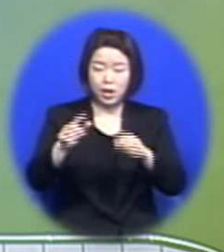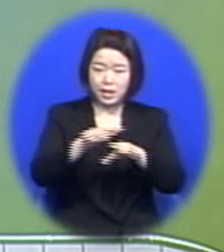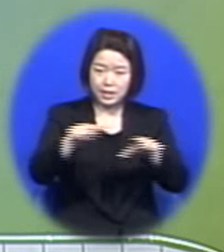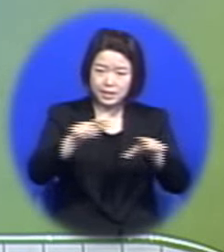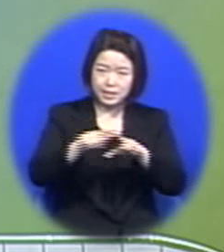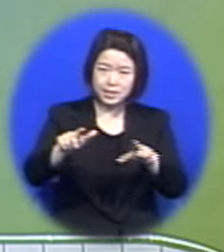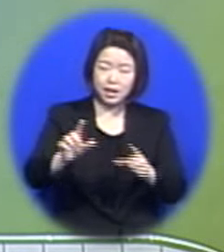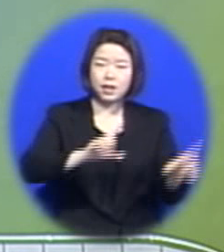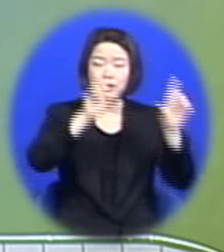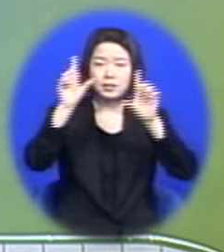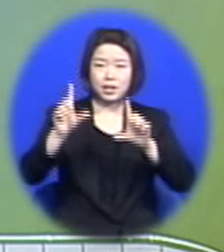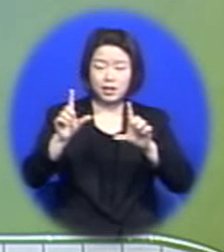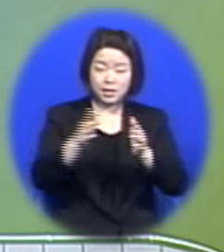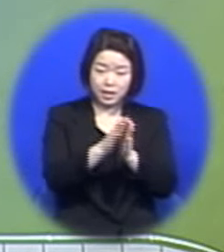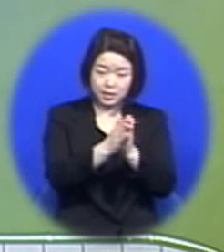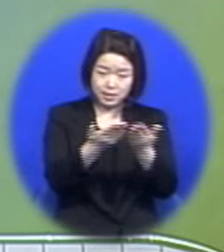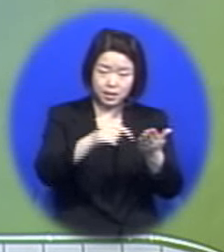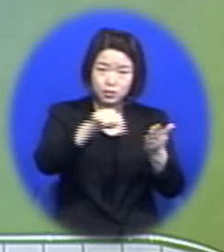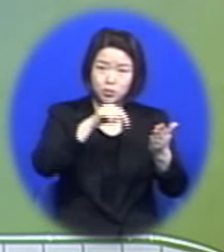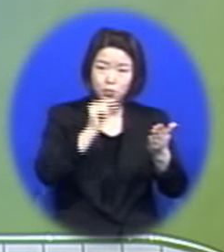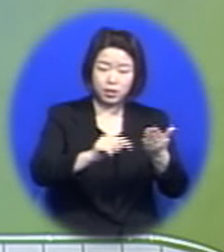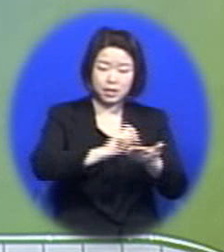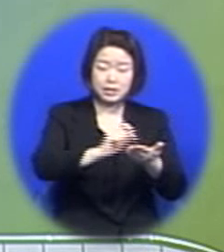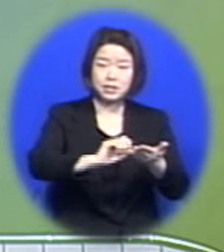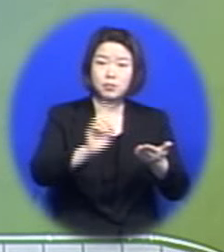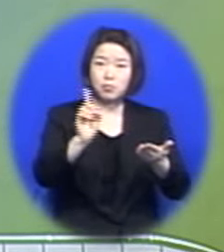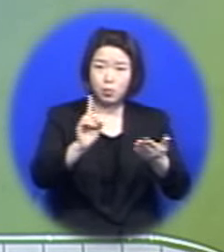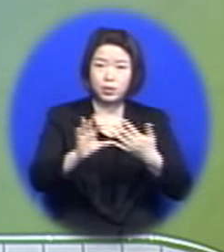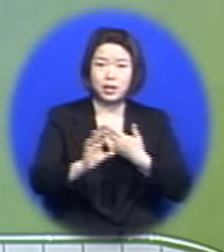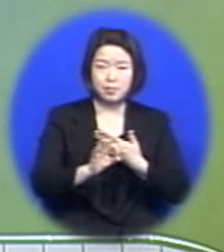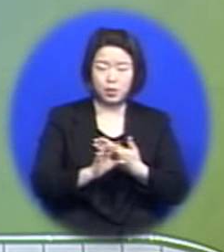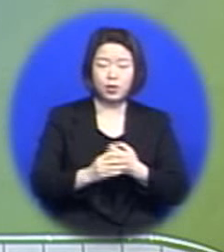살다 라는 책에 그가 이렇게 썼어요.